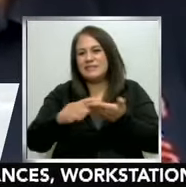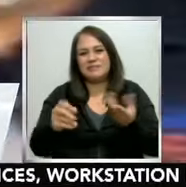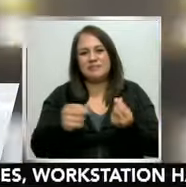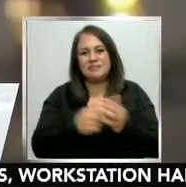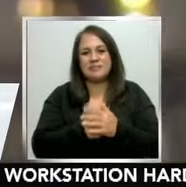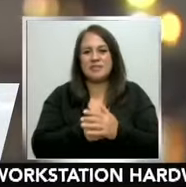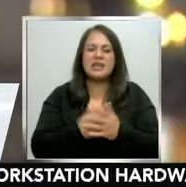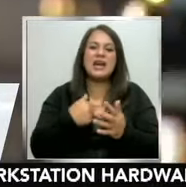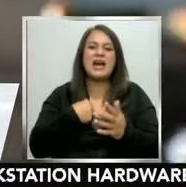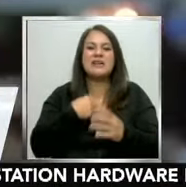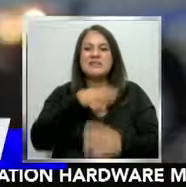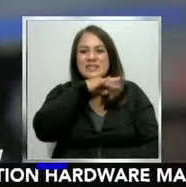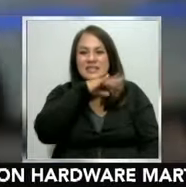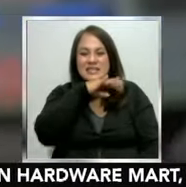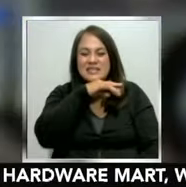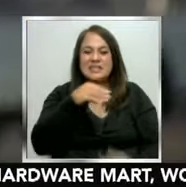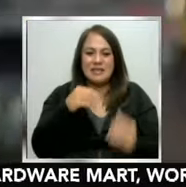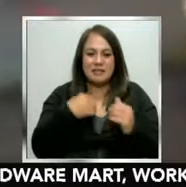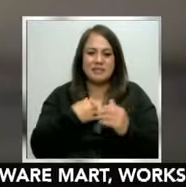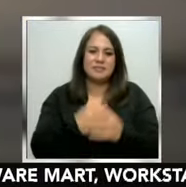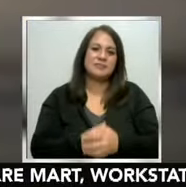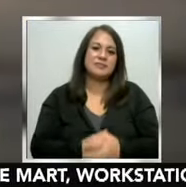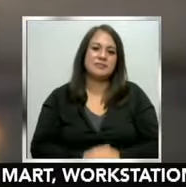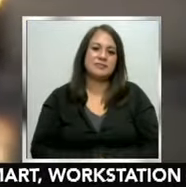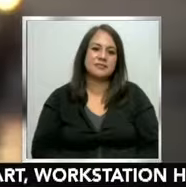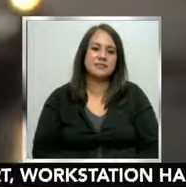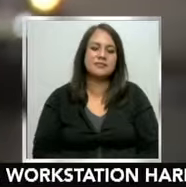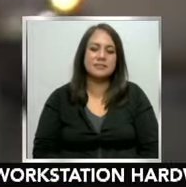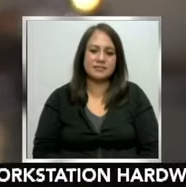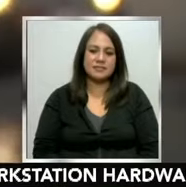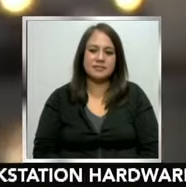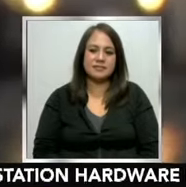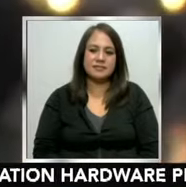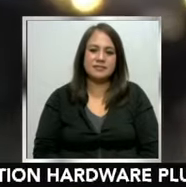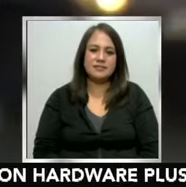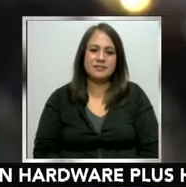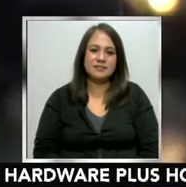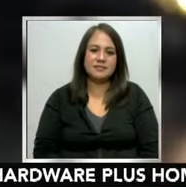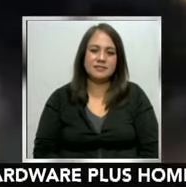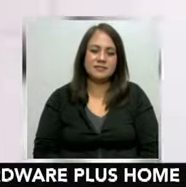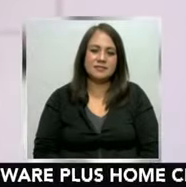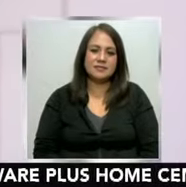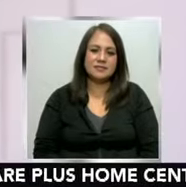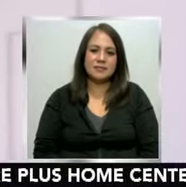bacteria there. Para sa GMA Integrated News, Mariz Umali Nakatutok, 24 oras.